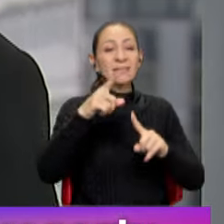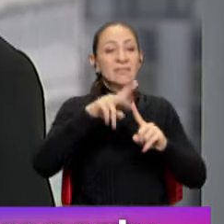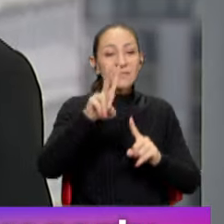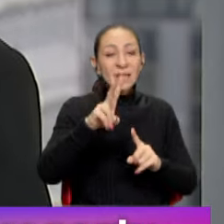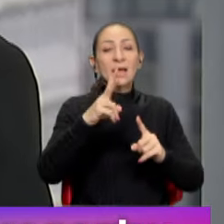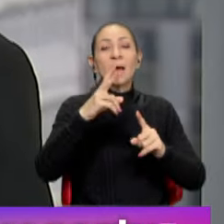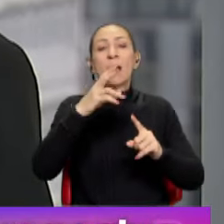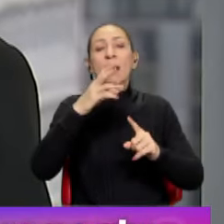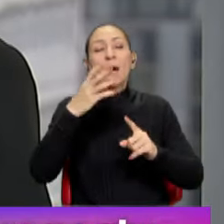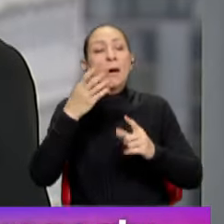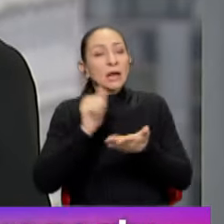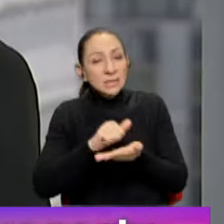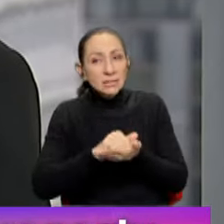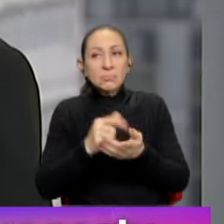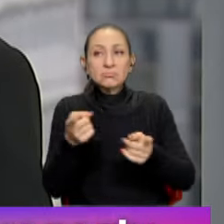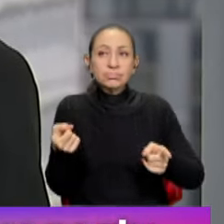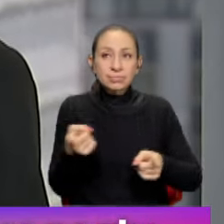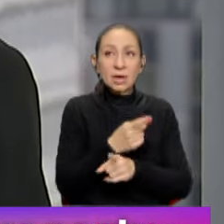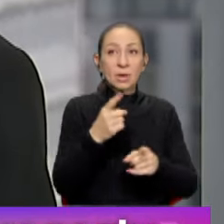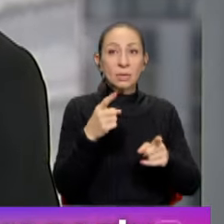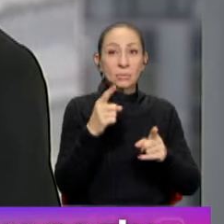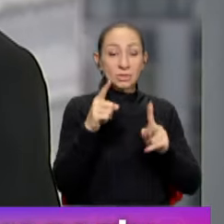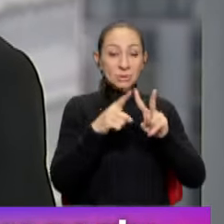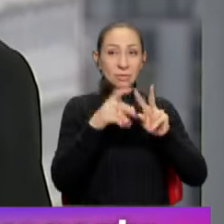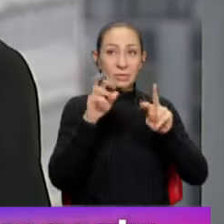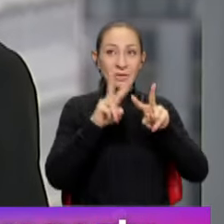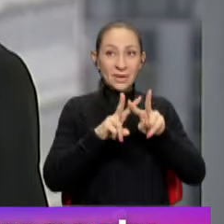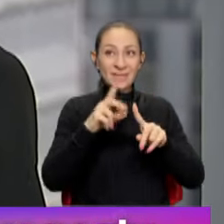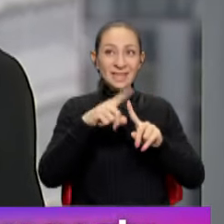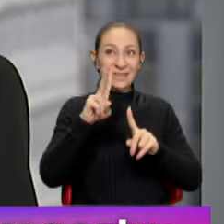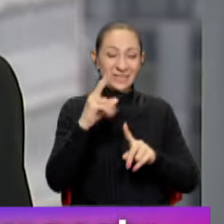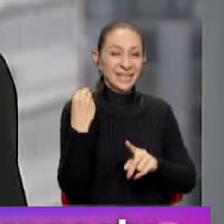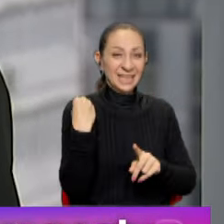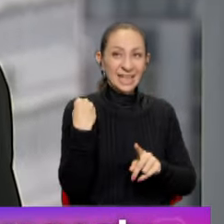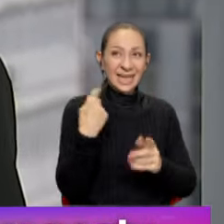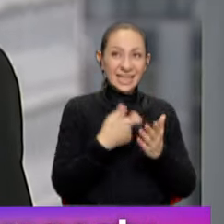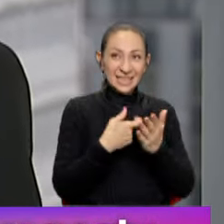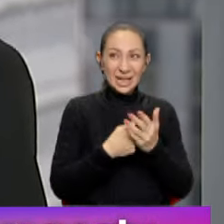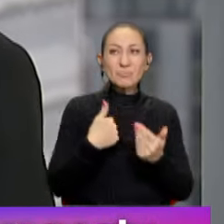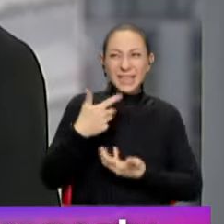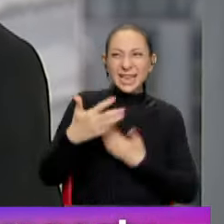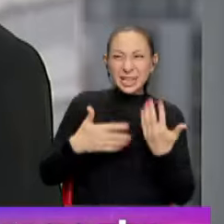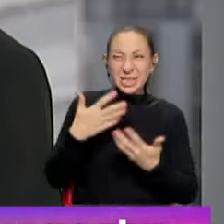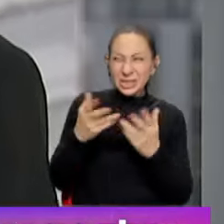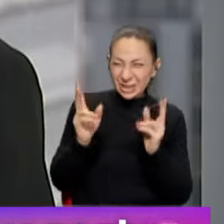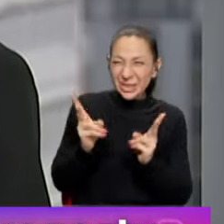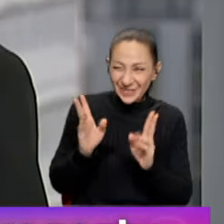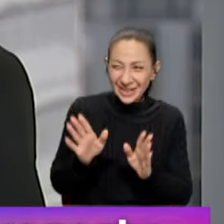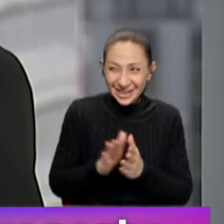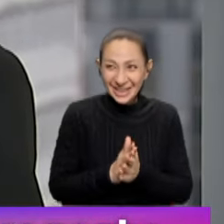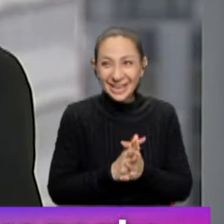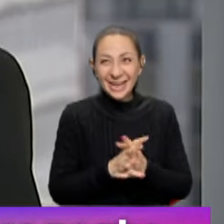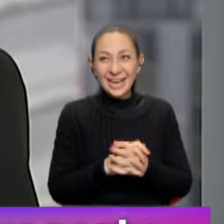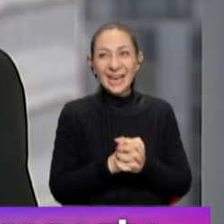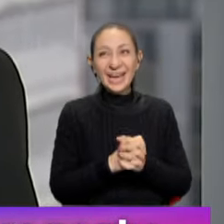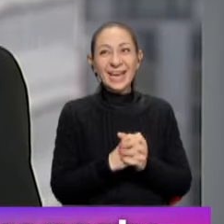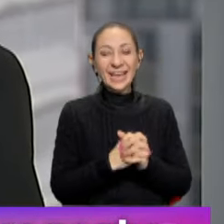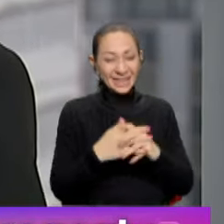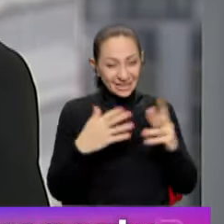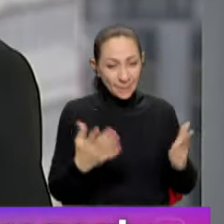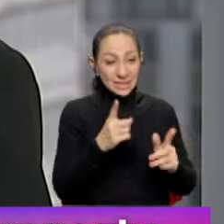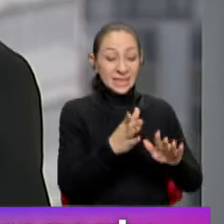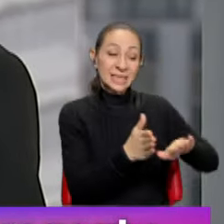kuruluşlarında da aslında tabii ki Fox Now TV yeni adıyla tenzih ediyoruz. Biz de karıştırıyoruz. Evet. Tenzih ederiz.